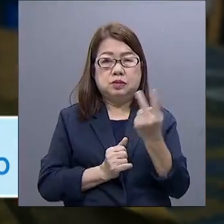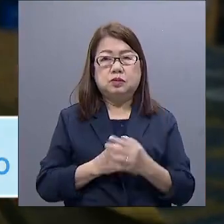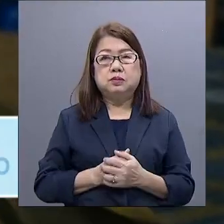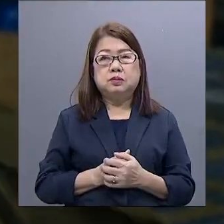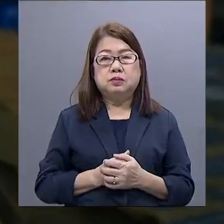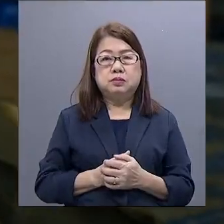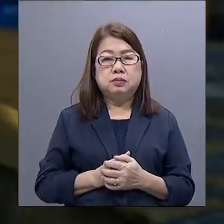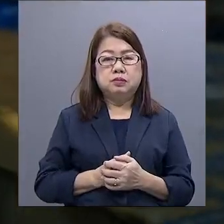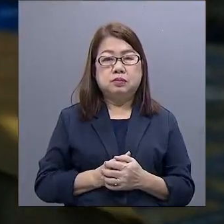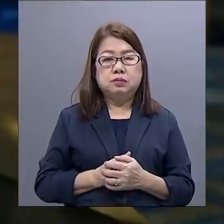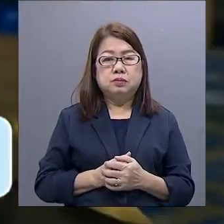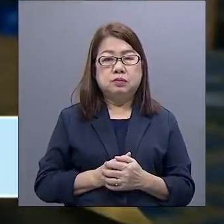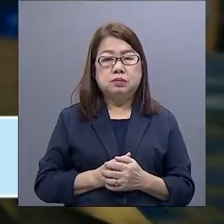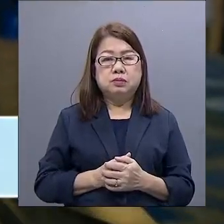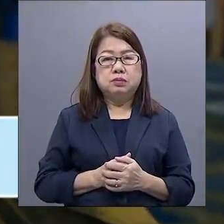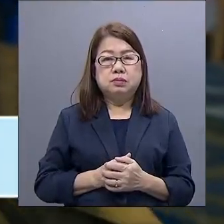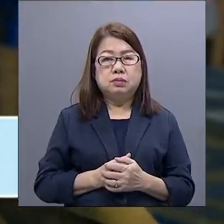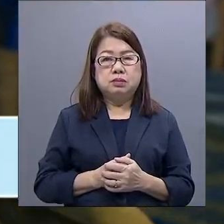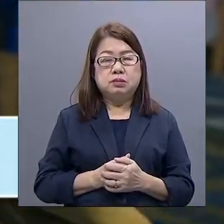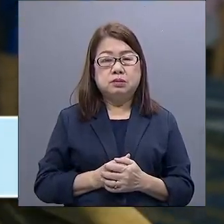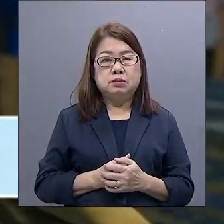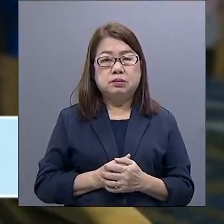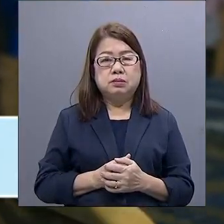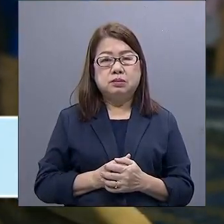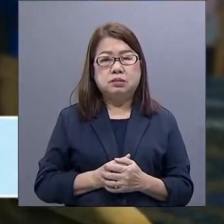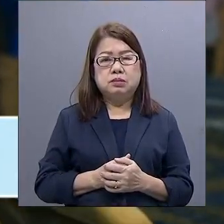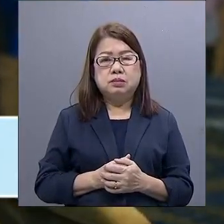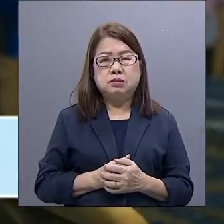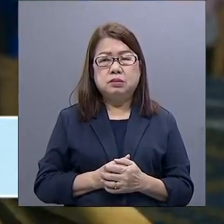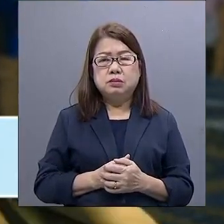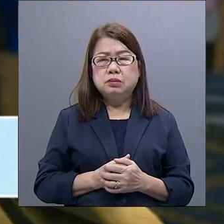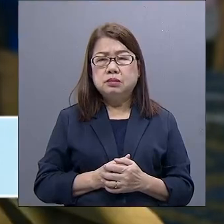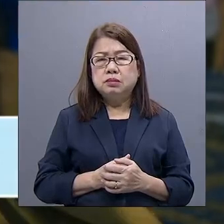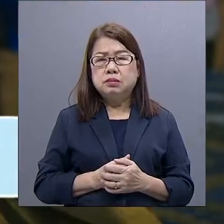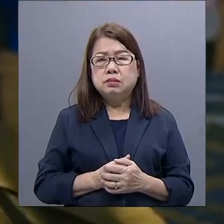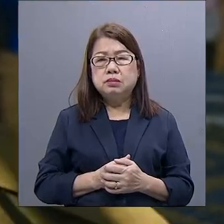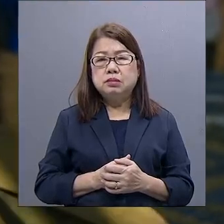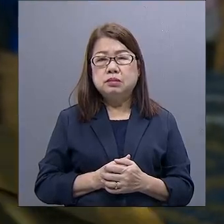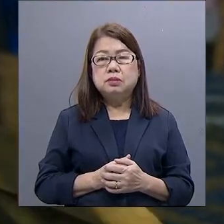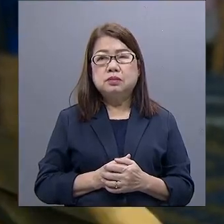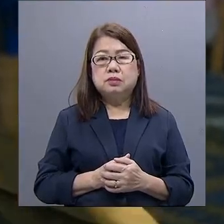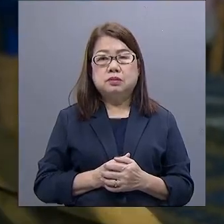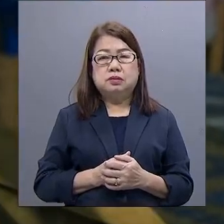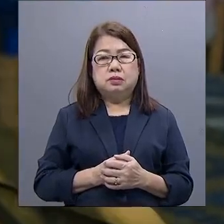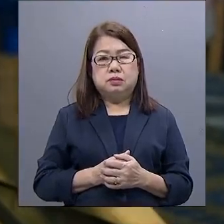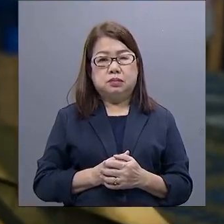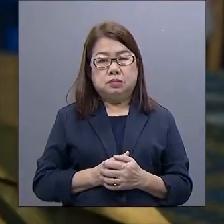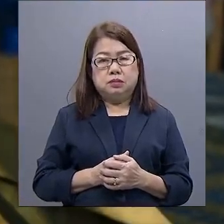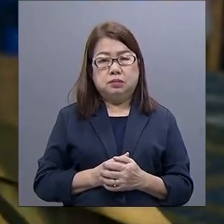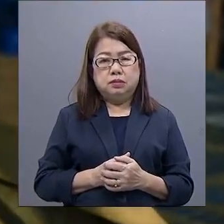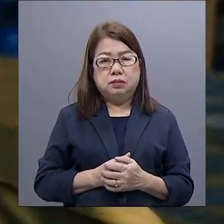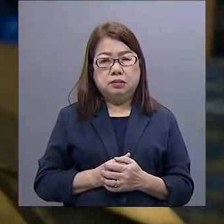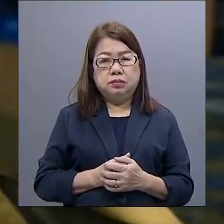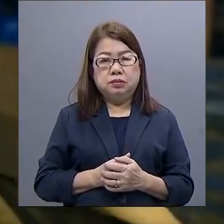ีรักกิน สีรักกินกนพรมเหอกเรีกป่วย เป็นอะไร เลืดมัตเทศิติ